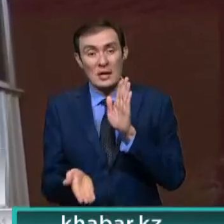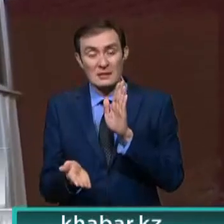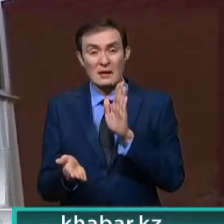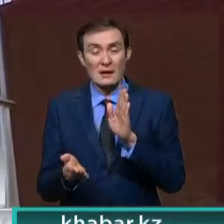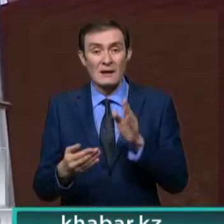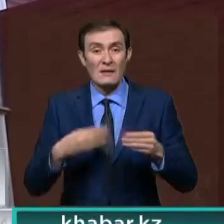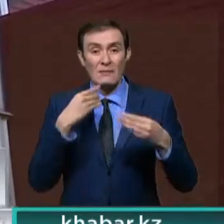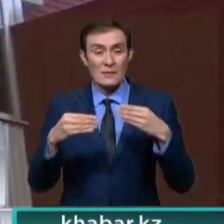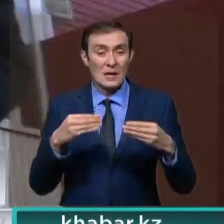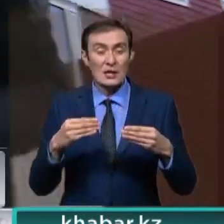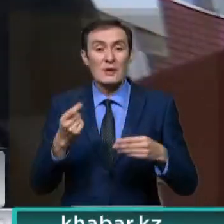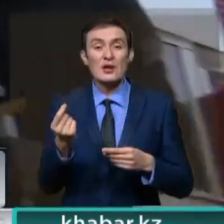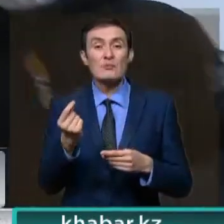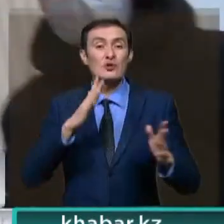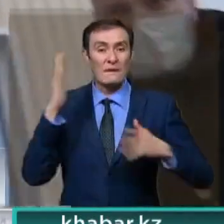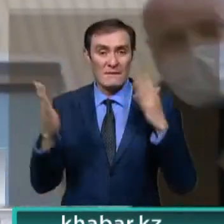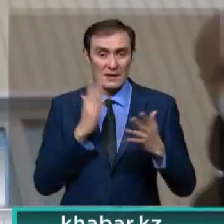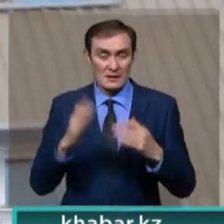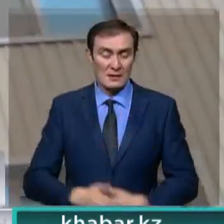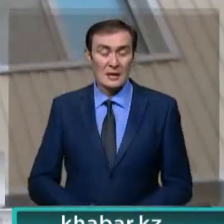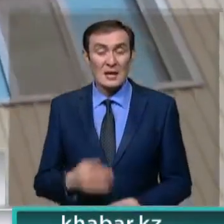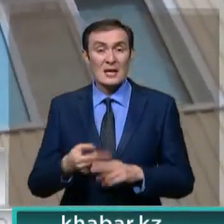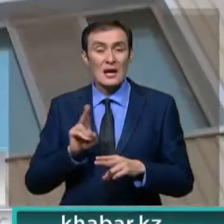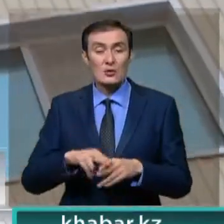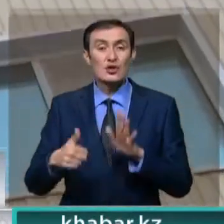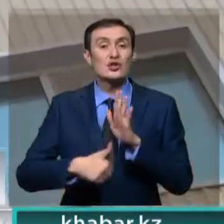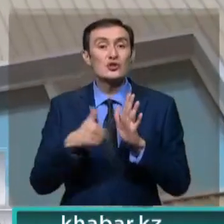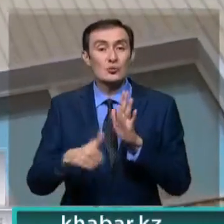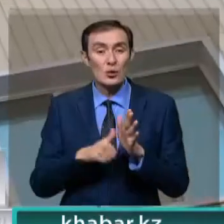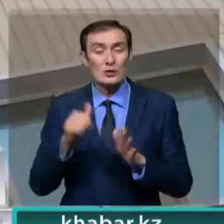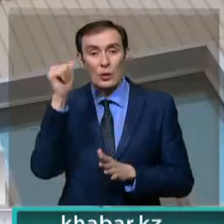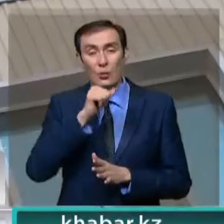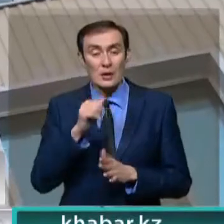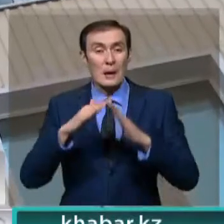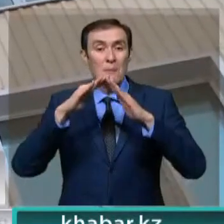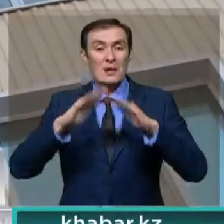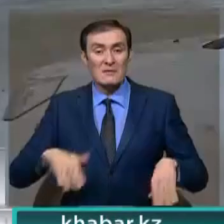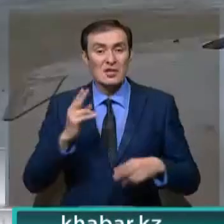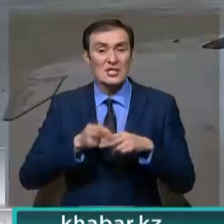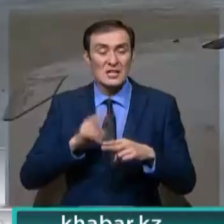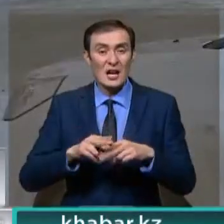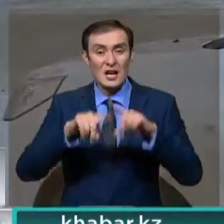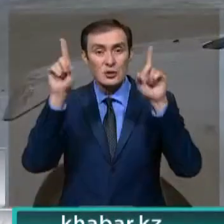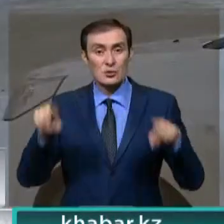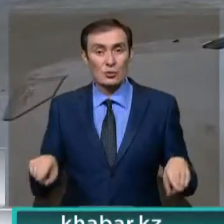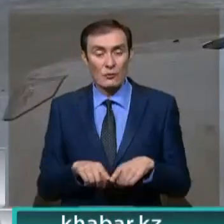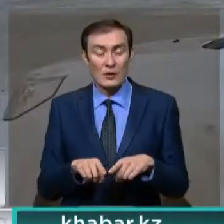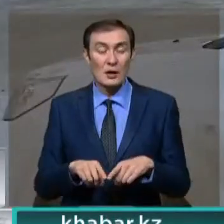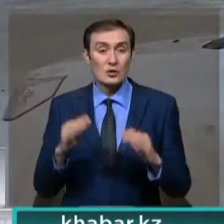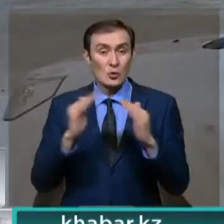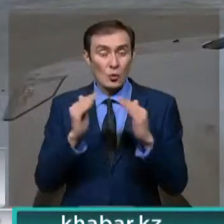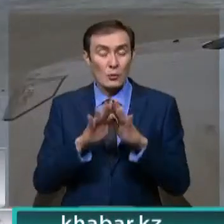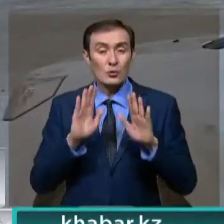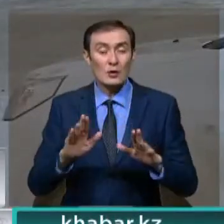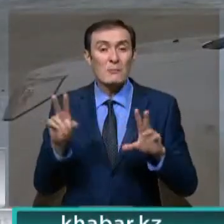даже при легком ветре. Причем это уже 6-е за год падение массивных жестяных листов сайдинга с высотки. Лишь